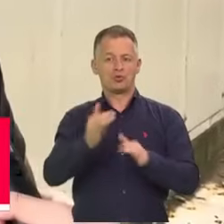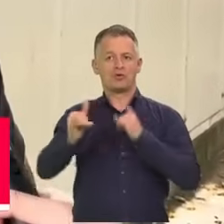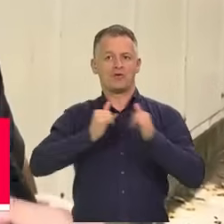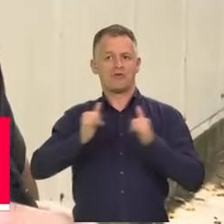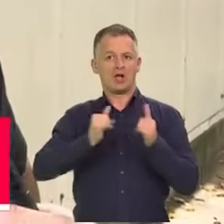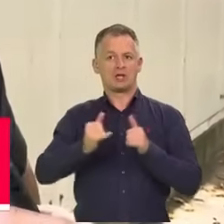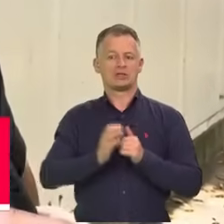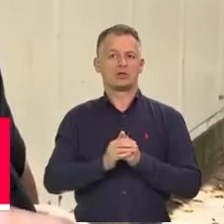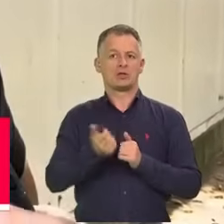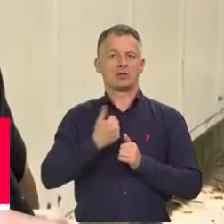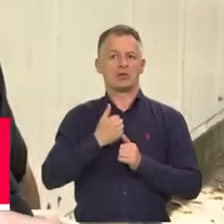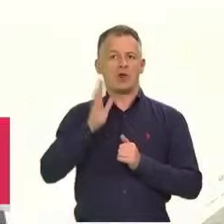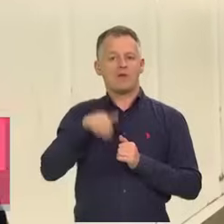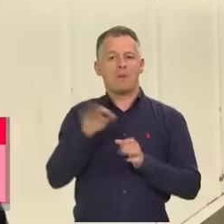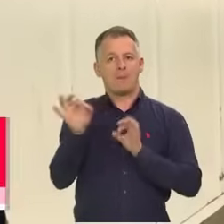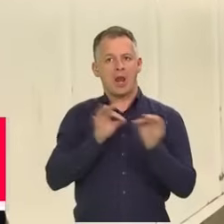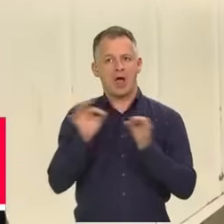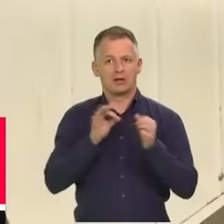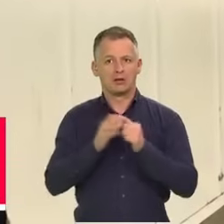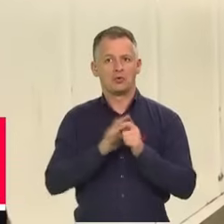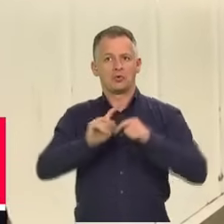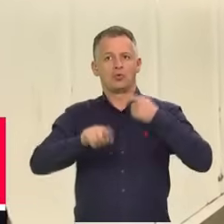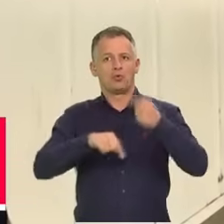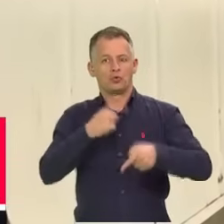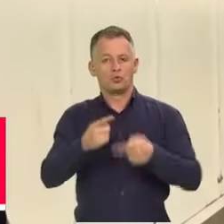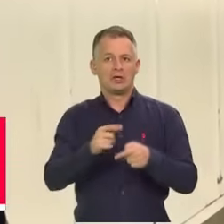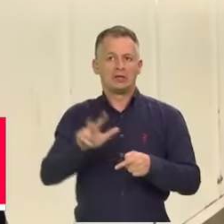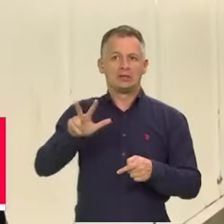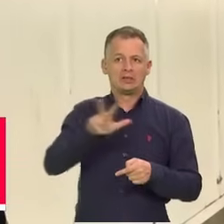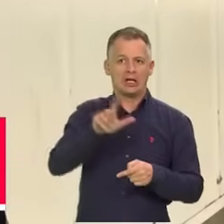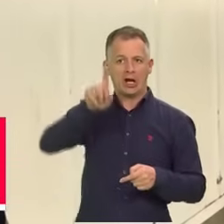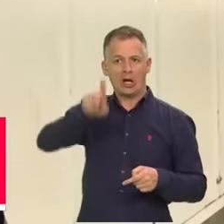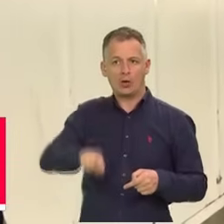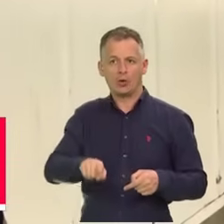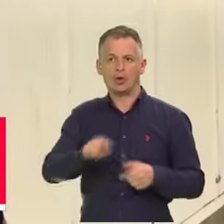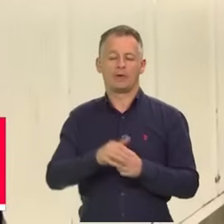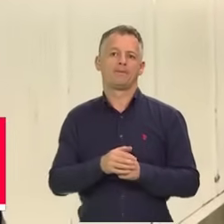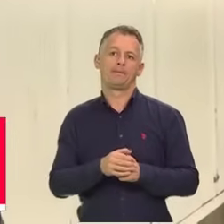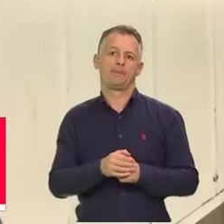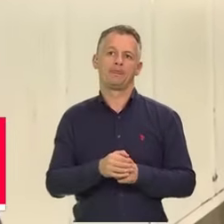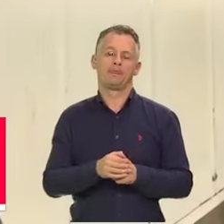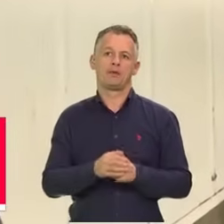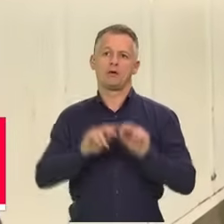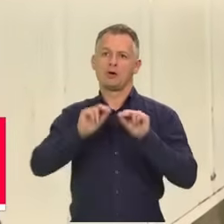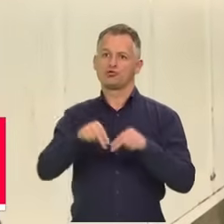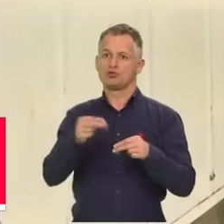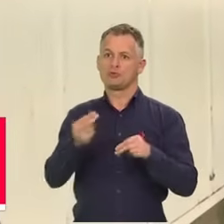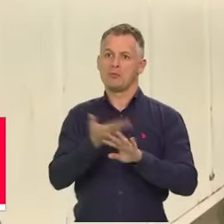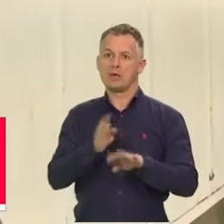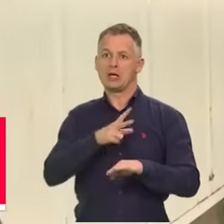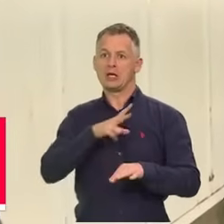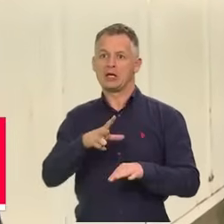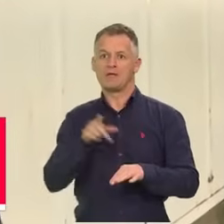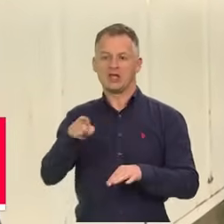care eu le aveam în plan. După 3 luni de zile, au devenit un pic mai grave. Ea